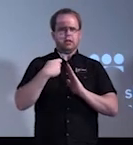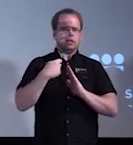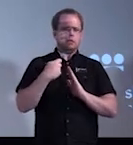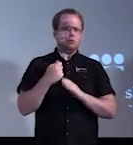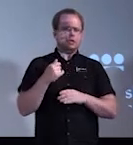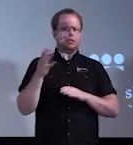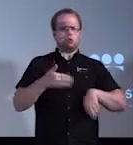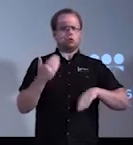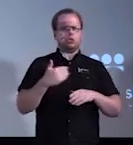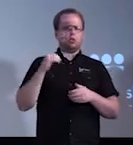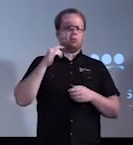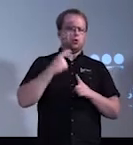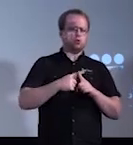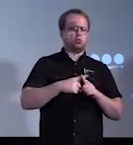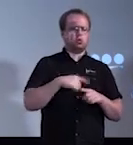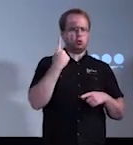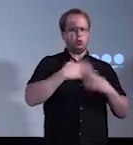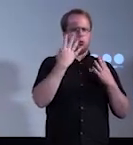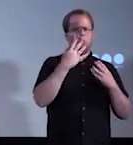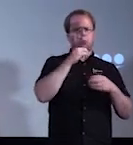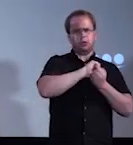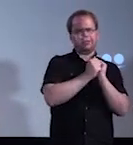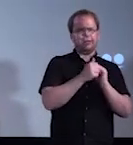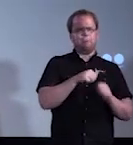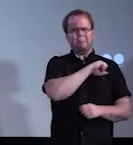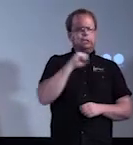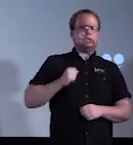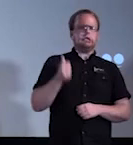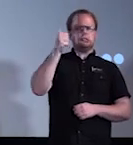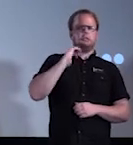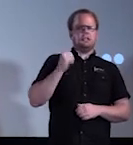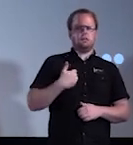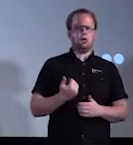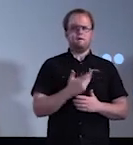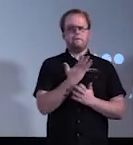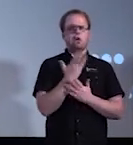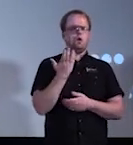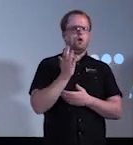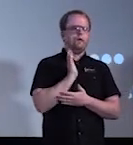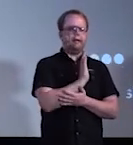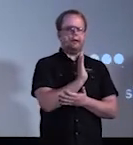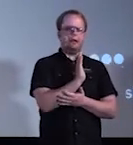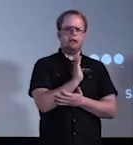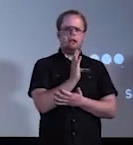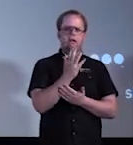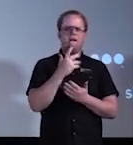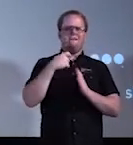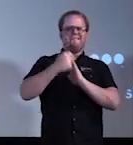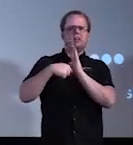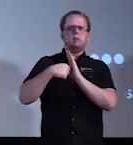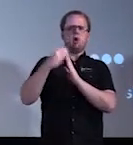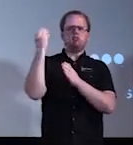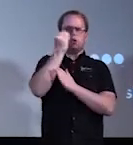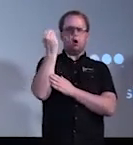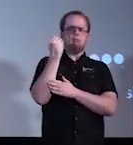mäktigaste kvinnor. Så att jag skulle vilja höra, vad ser ni framför er? Vad är det, vilken liksom, film drömmer ni